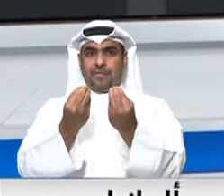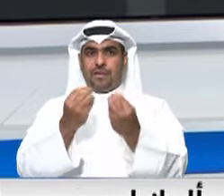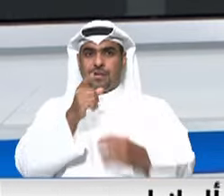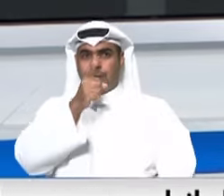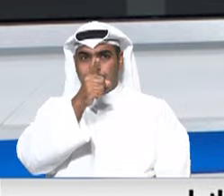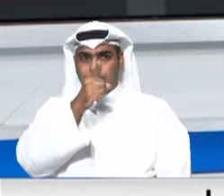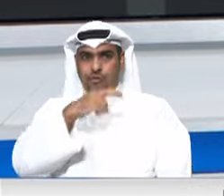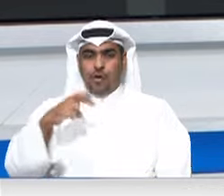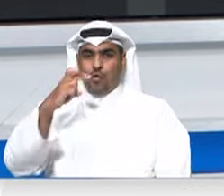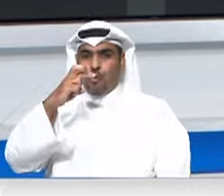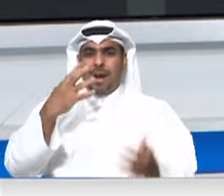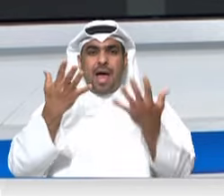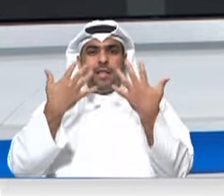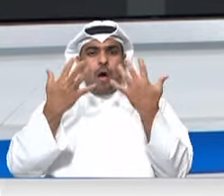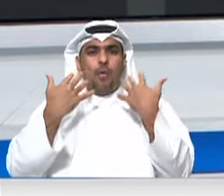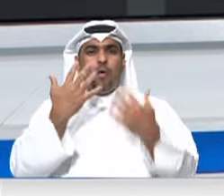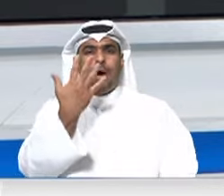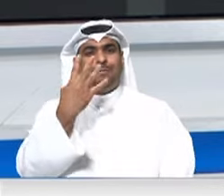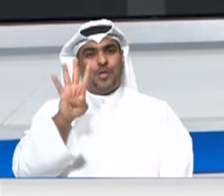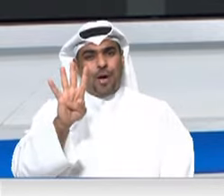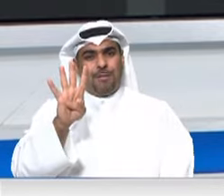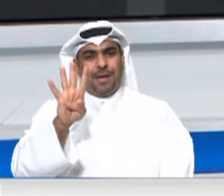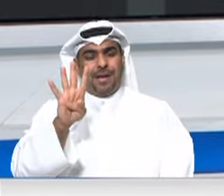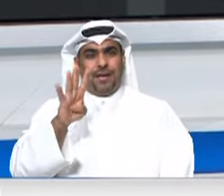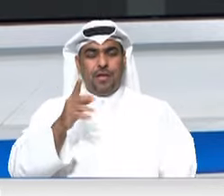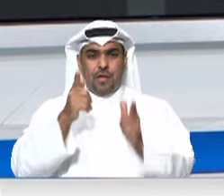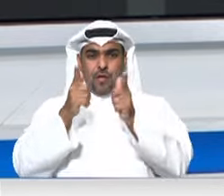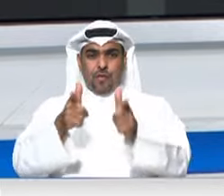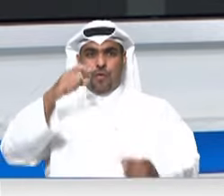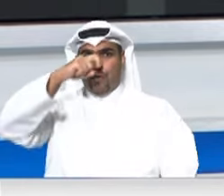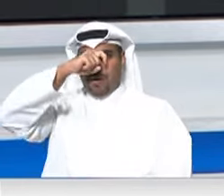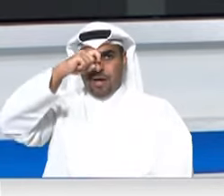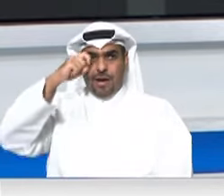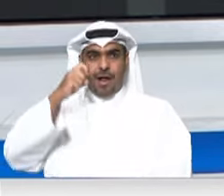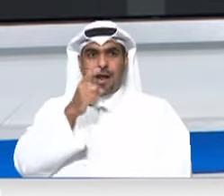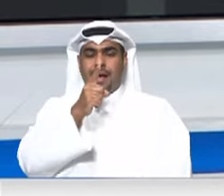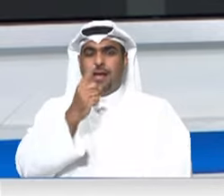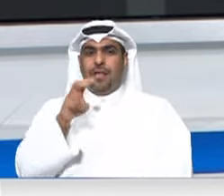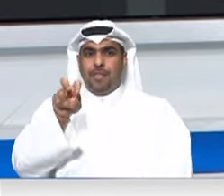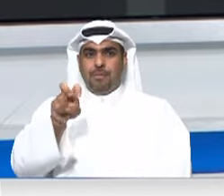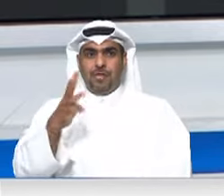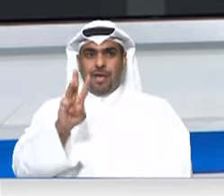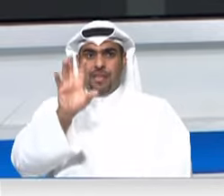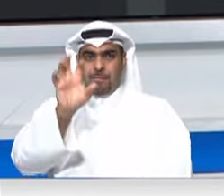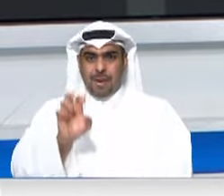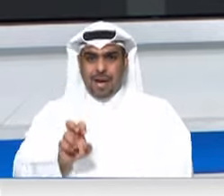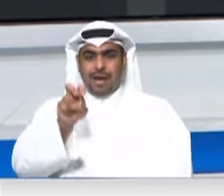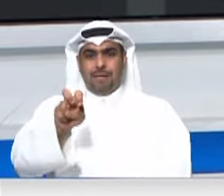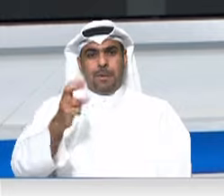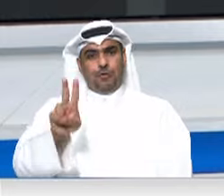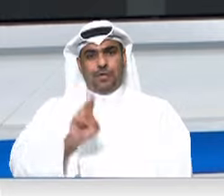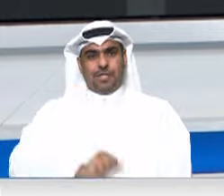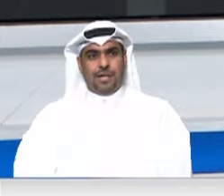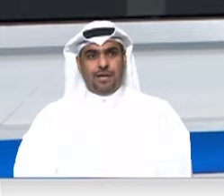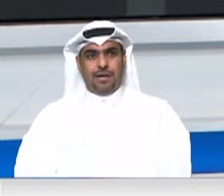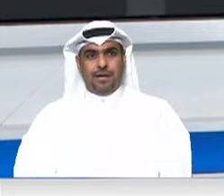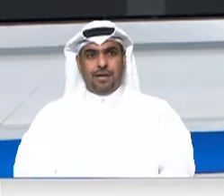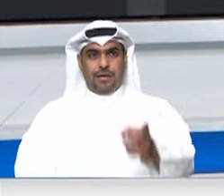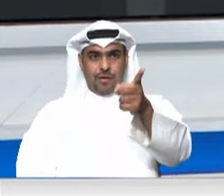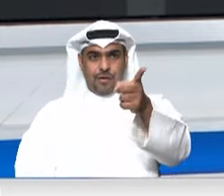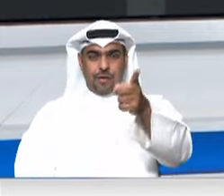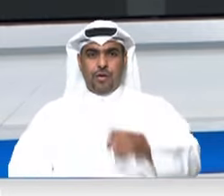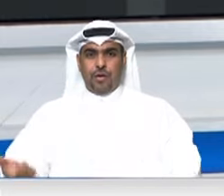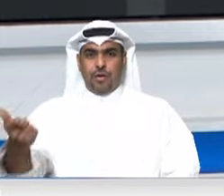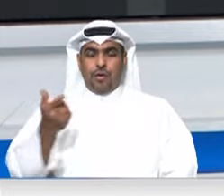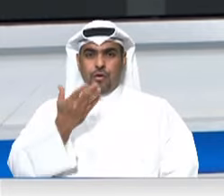العظمى 38 إلى 39 درجة مئوية، الصغرى من 27 إلى 28 درجة مئوية. ابتداء إن شاء الله من